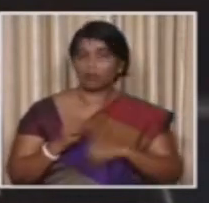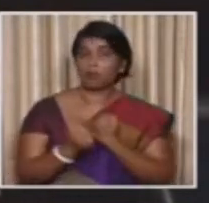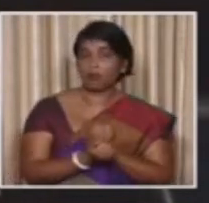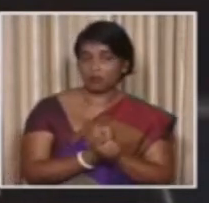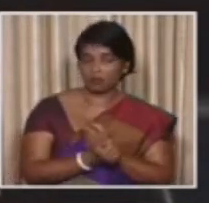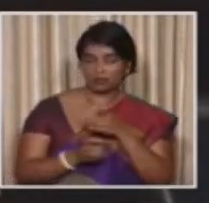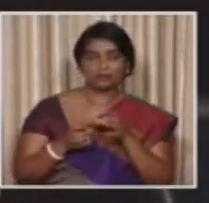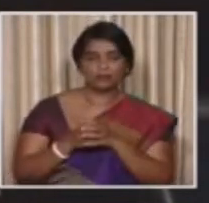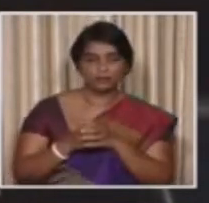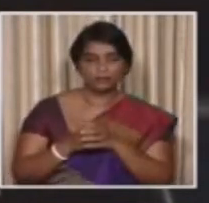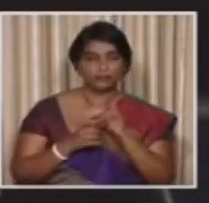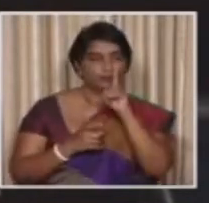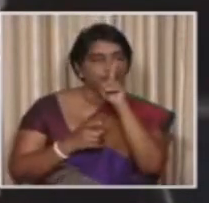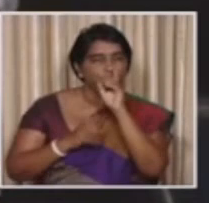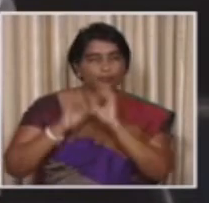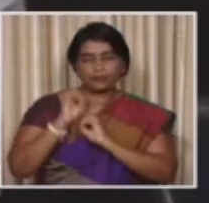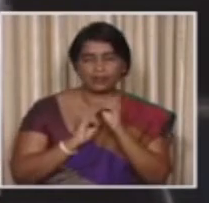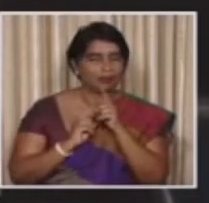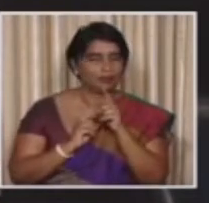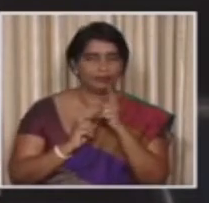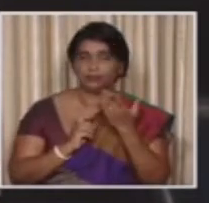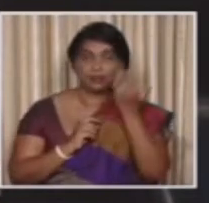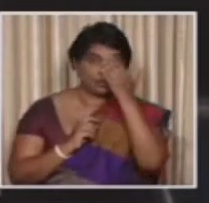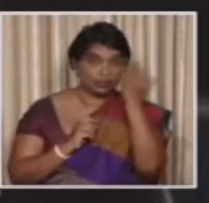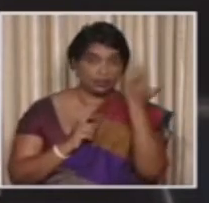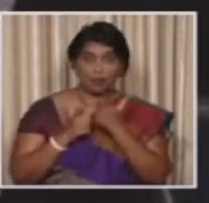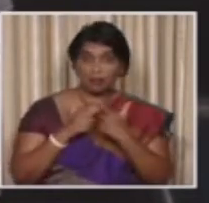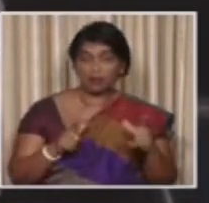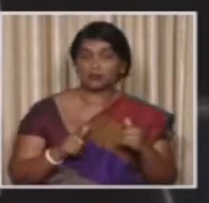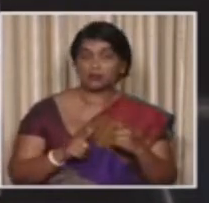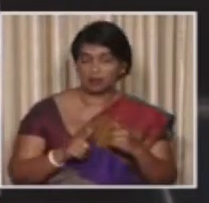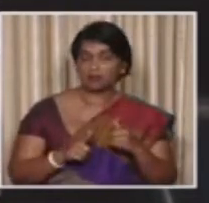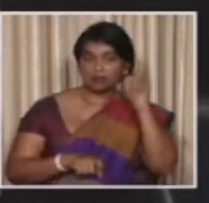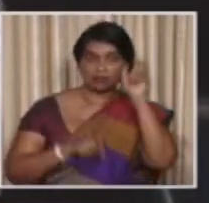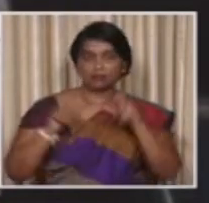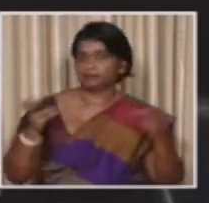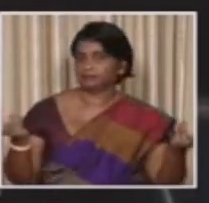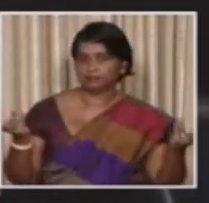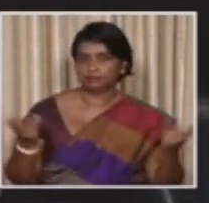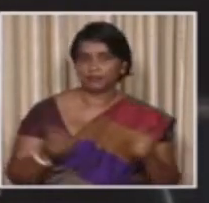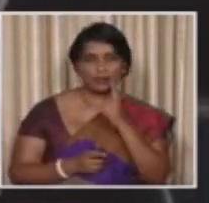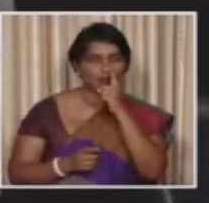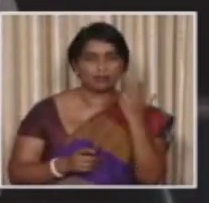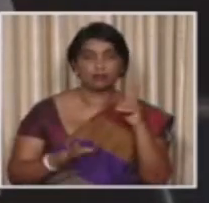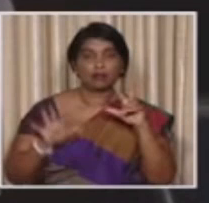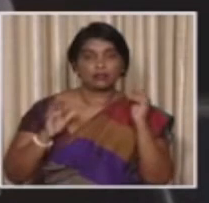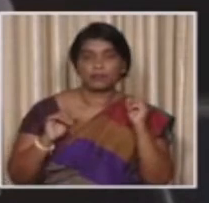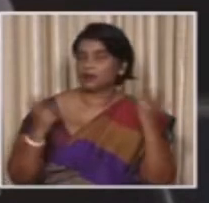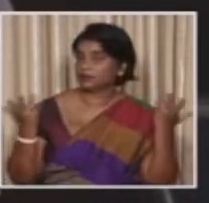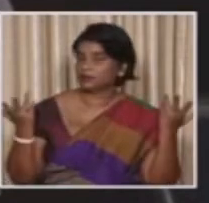බලඇණියේ 1%ක් නෑ දමිළ භාෂාව මව් භාෂාව කරගත්තු නිලධාරීන්. 1%ක් නෑ කියන 850ක්